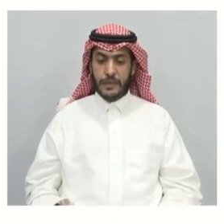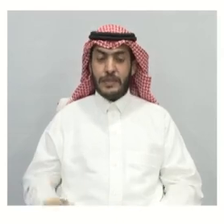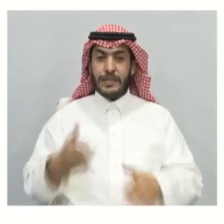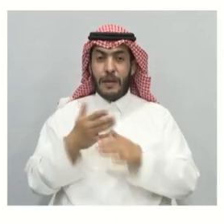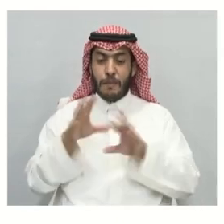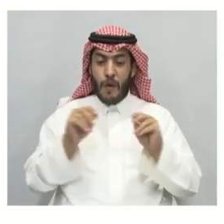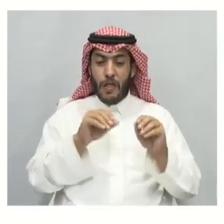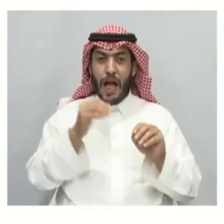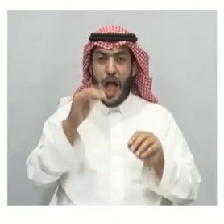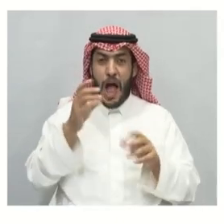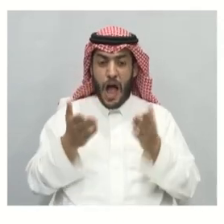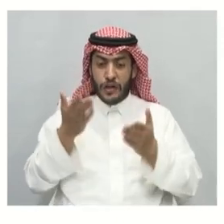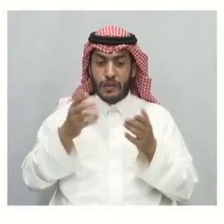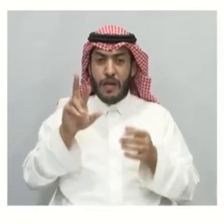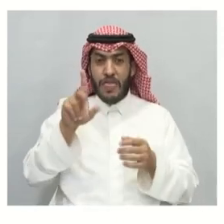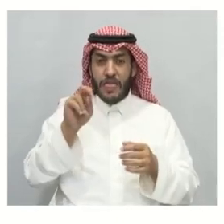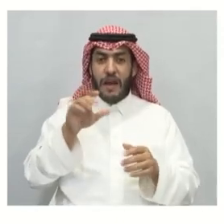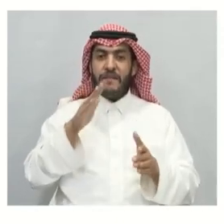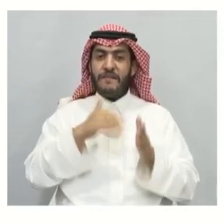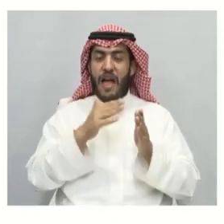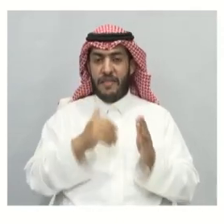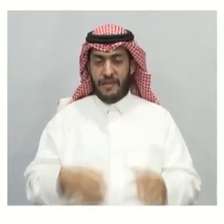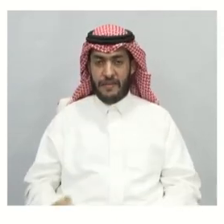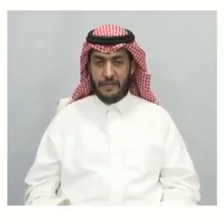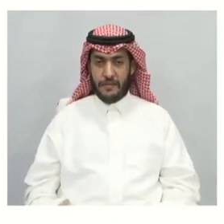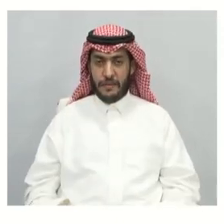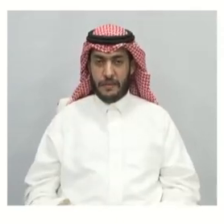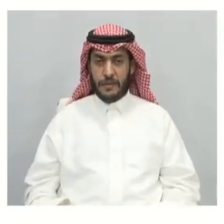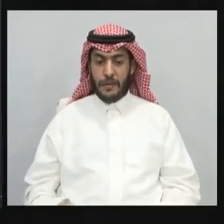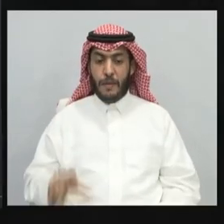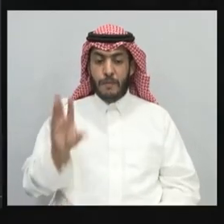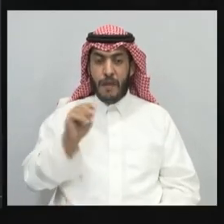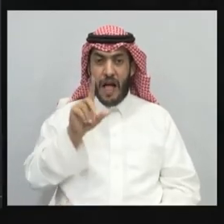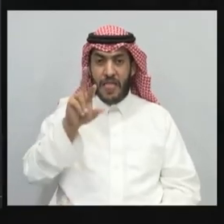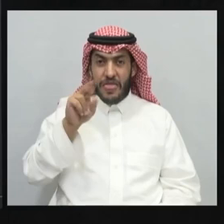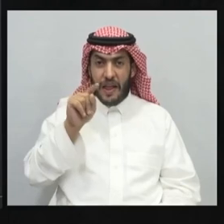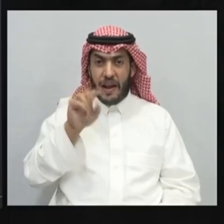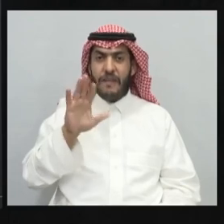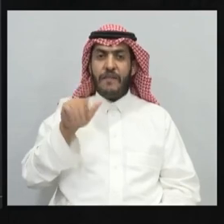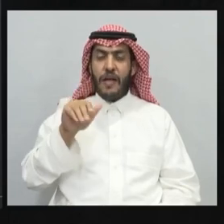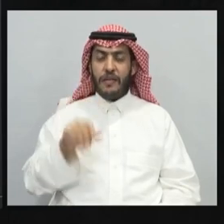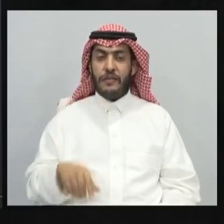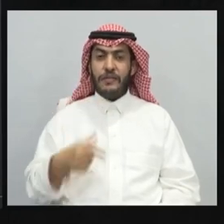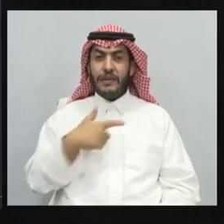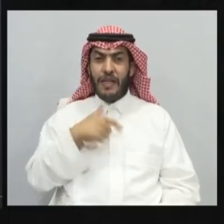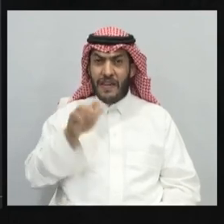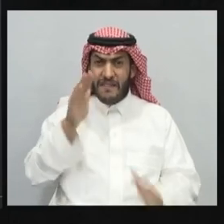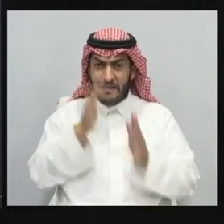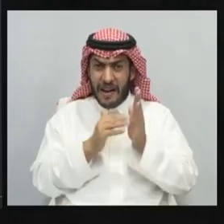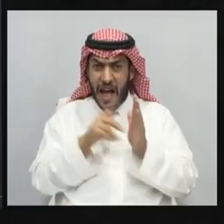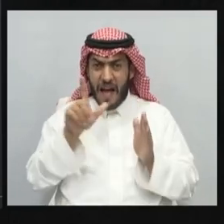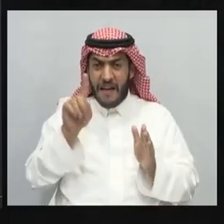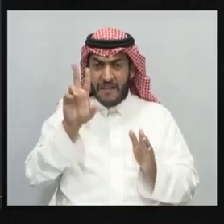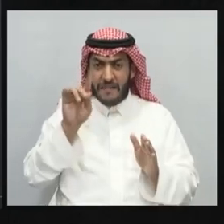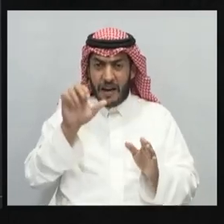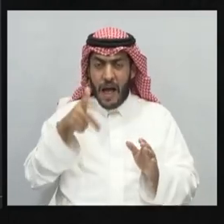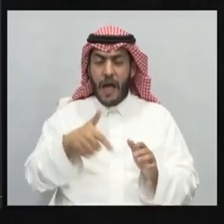لان معظم حجم الذره فراغ معظم حجم الذره فراغ هذا الفراغ اللي موجود في